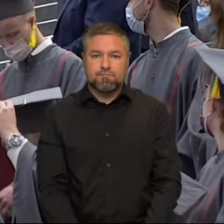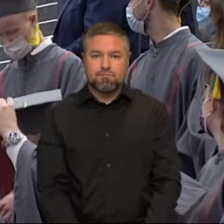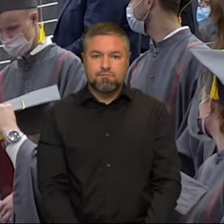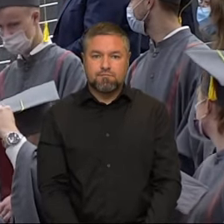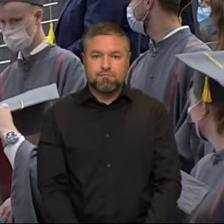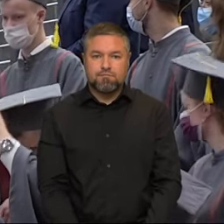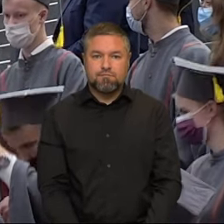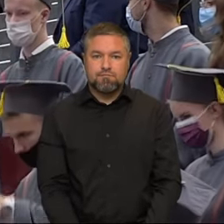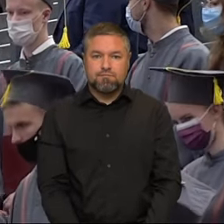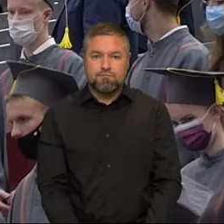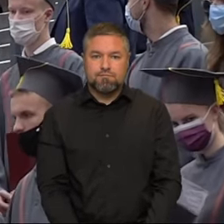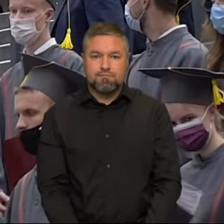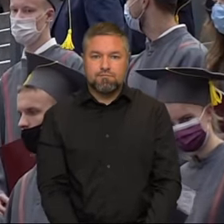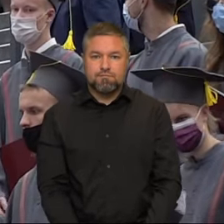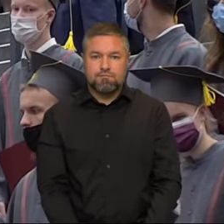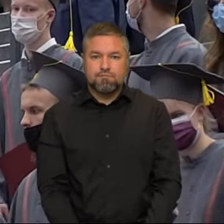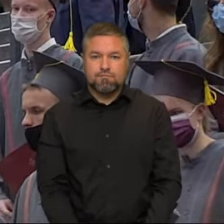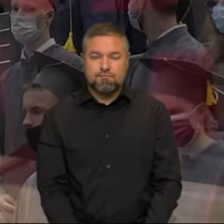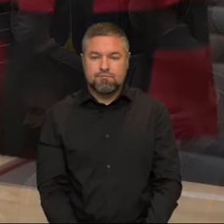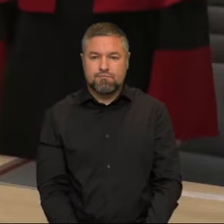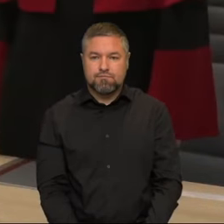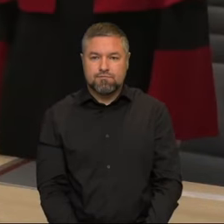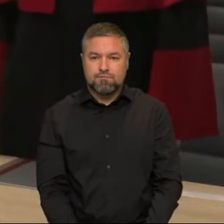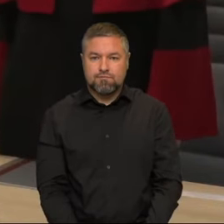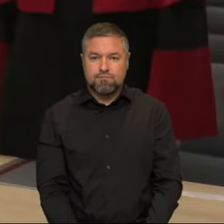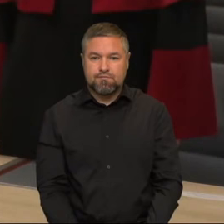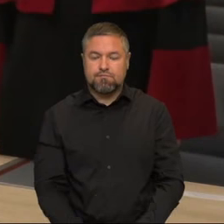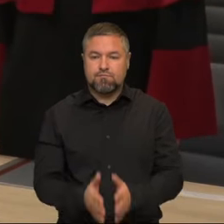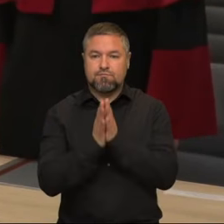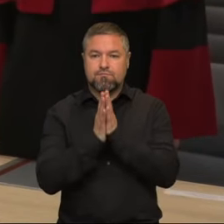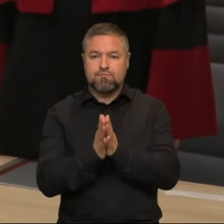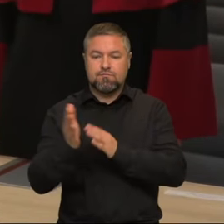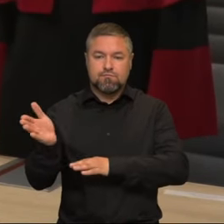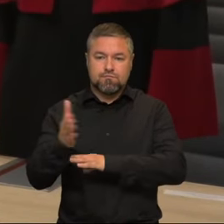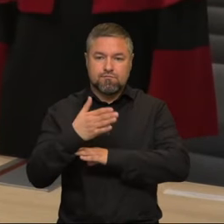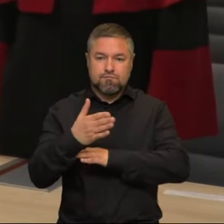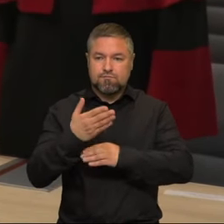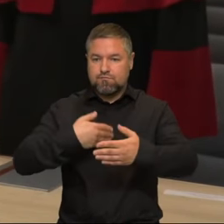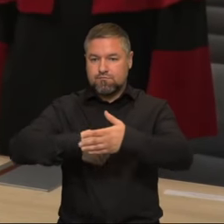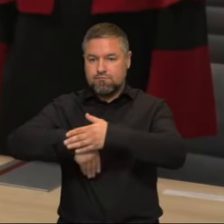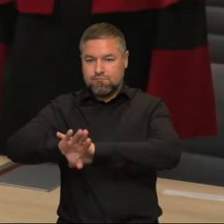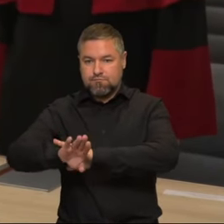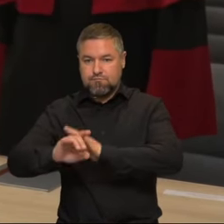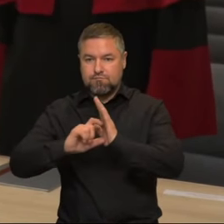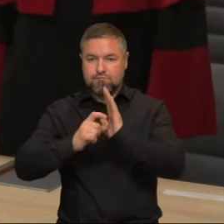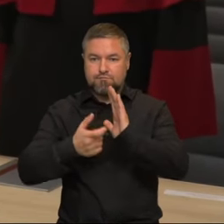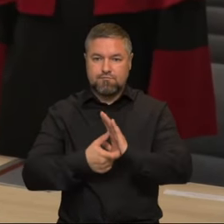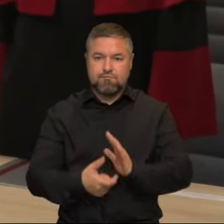Proszę poczet sztandarowy o wyjście z sali.